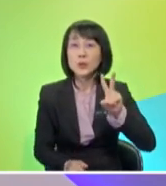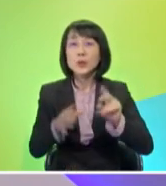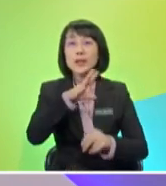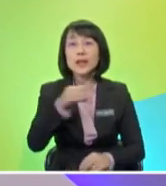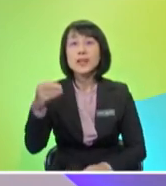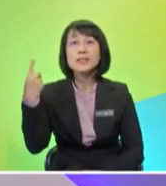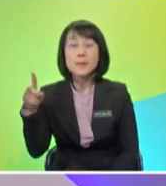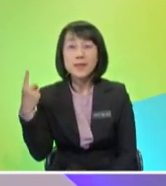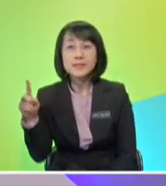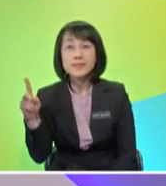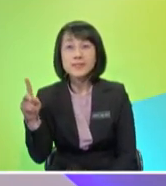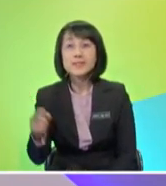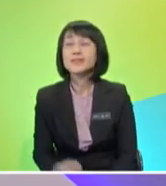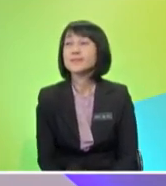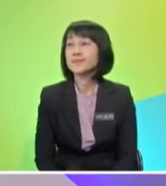11.